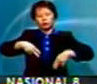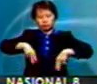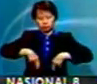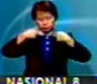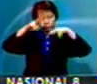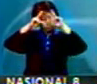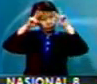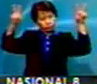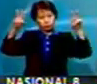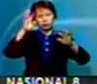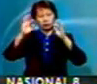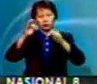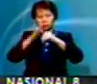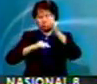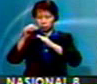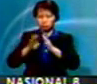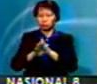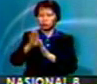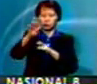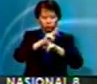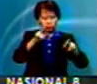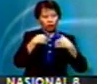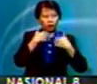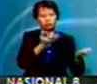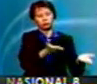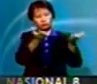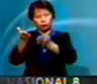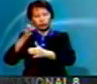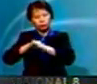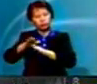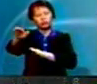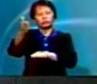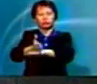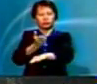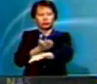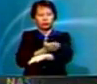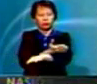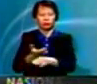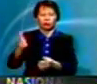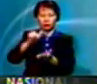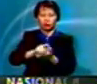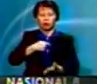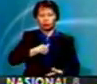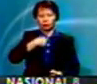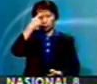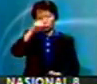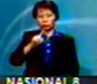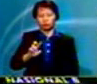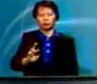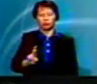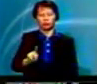selesa sekiranya pembangunan yang sedia ada terus berkembang. Laporan Suzy Laidah Yaakob untuk Berita